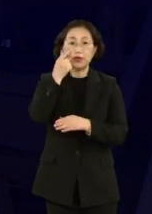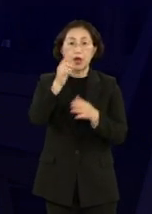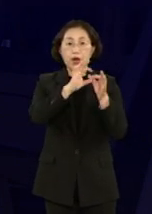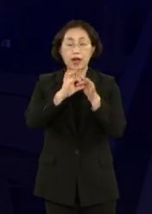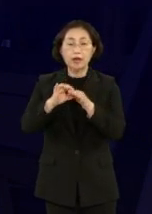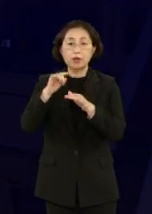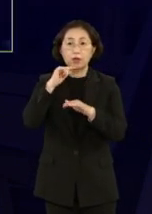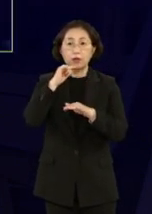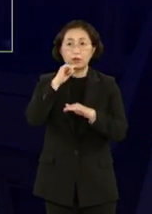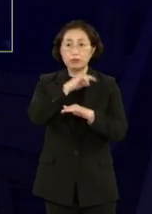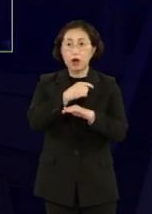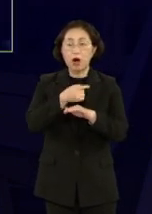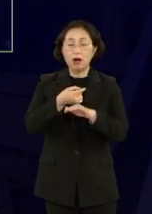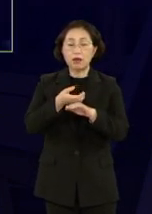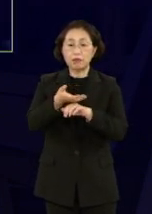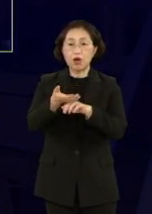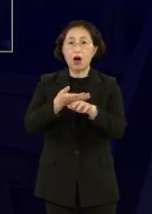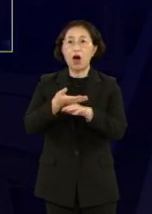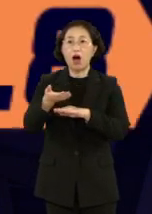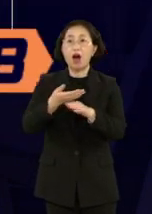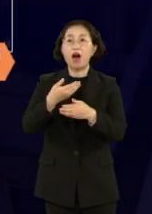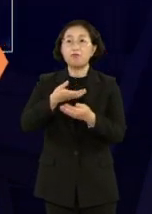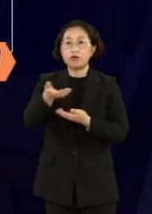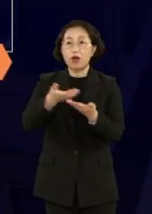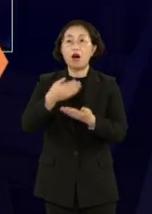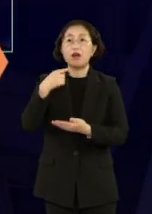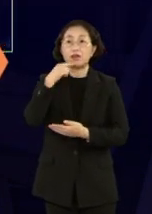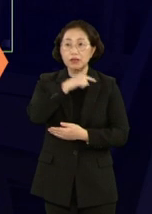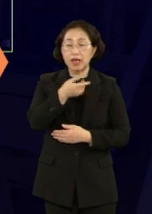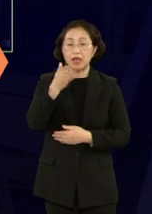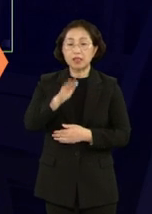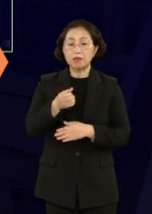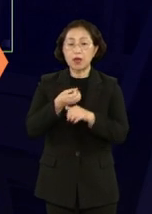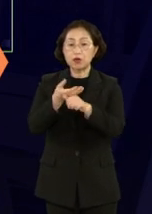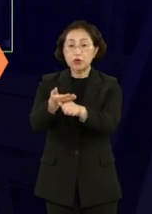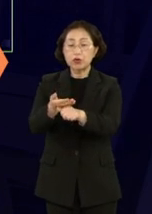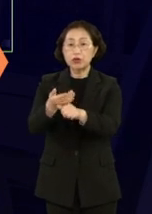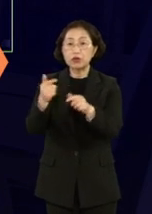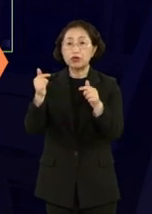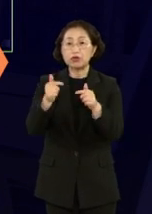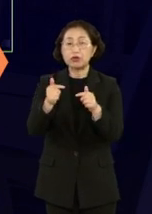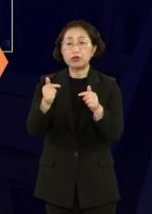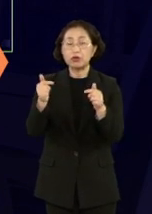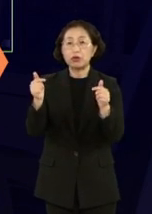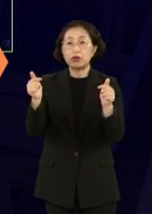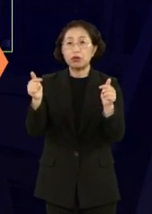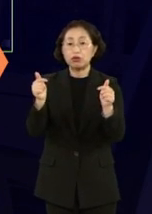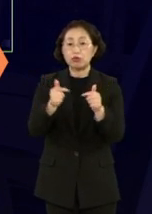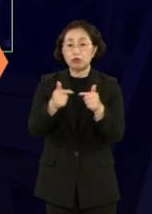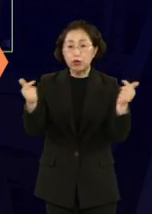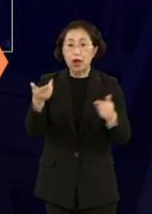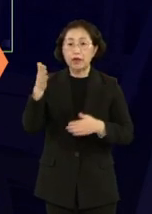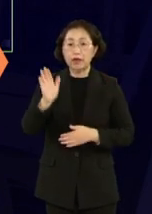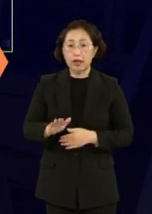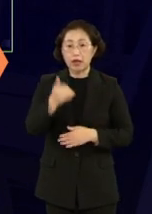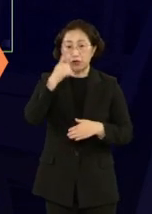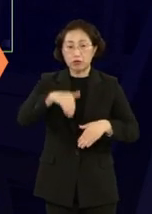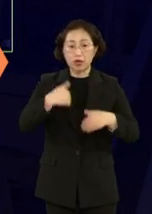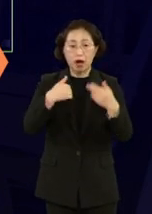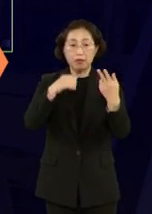연속 무역 적자 행진 속에도 수출은 아직 전국적으로 한 자릿수 증가세를 이어오고 있지만 전국 2위 규모의